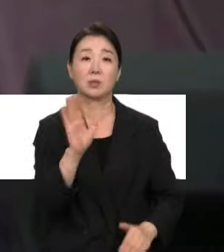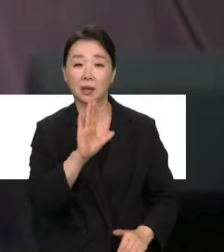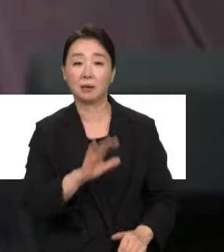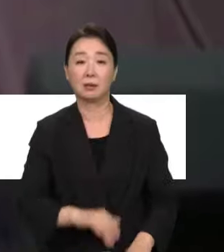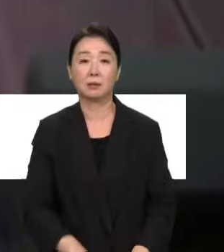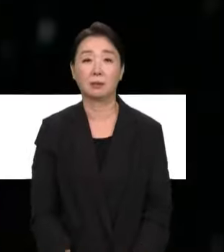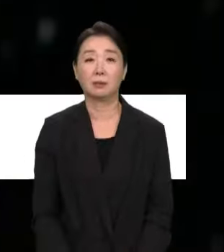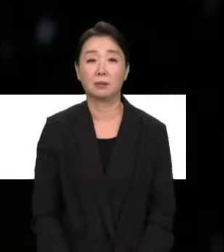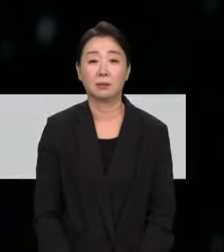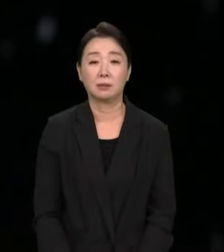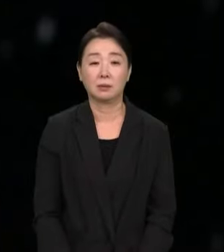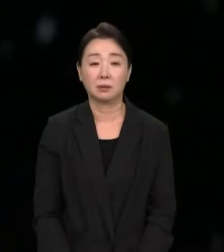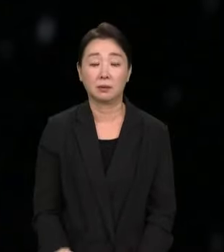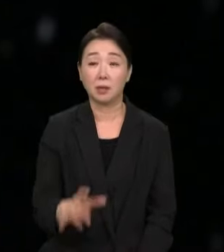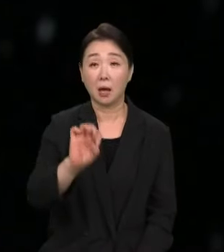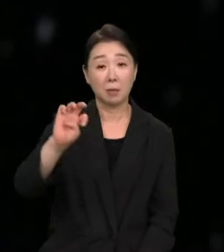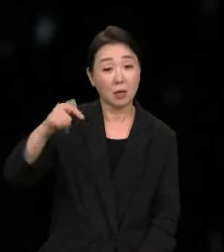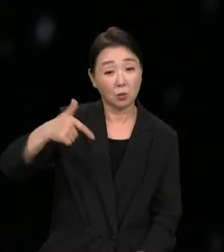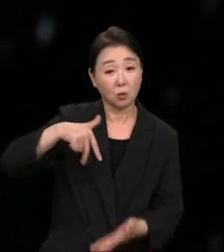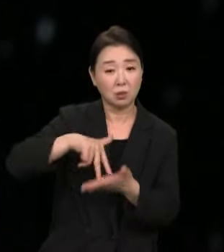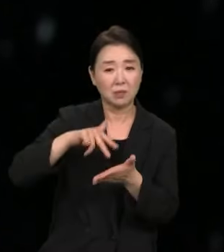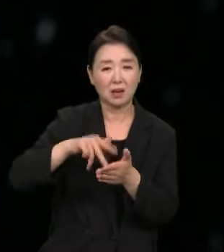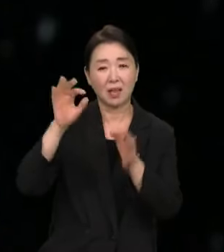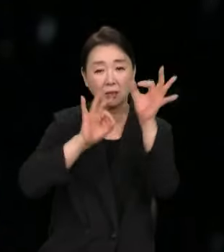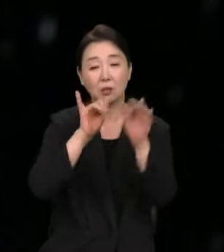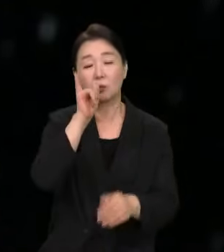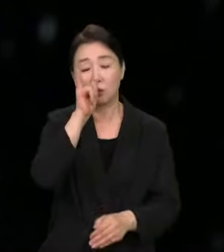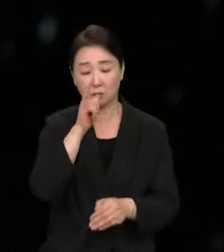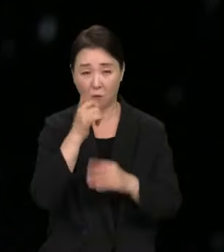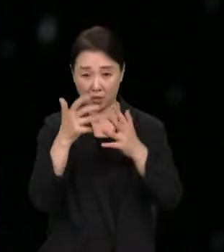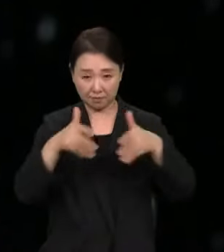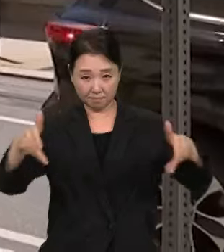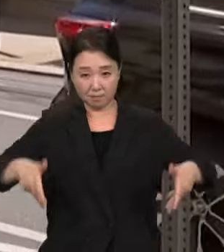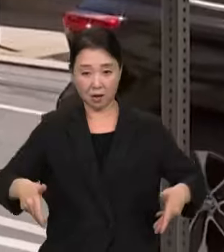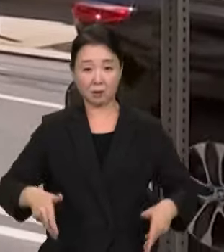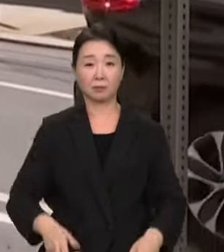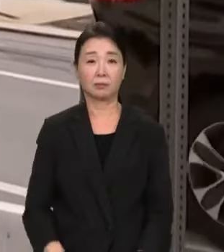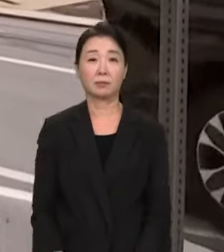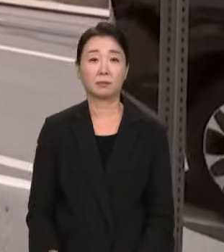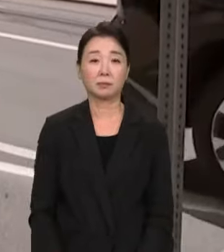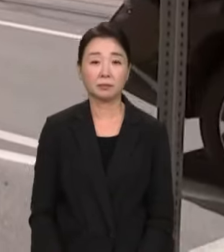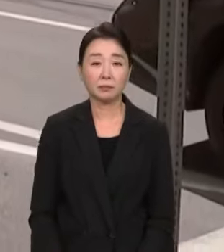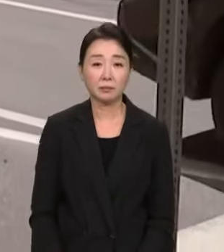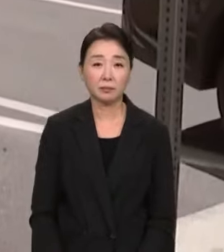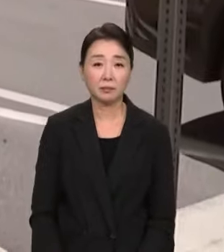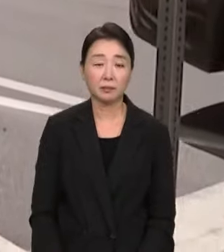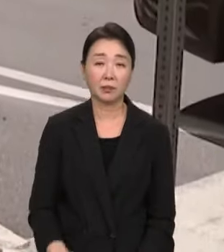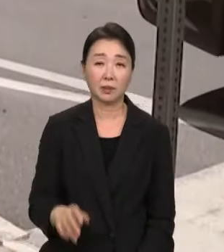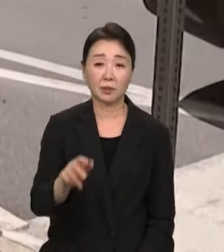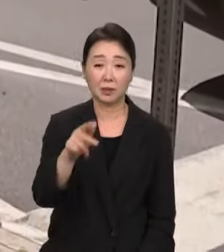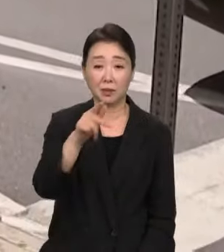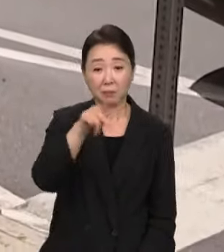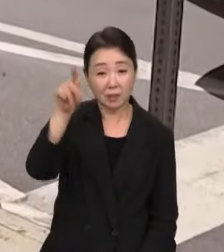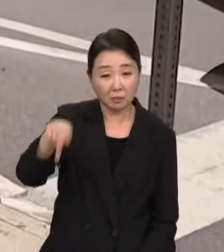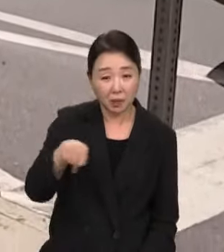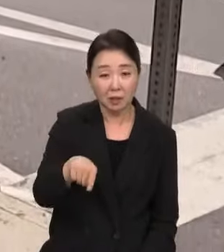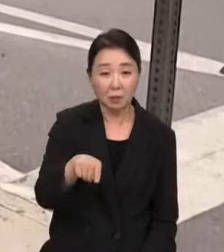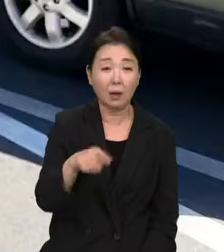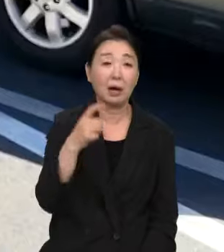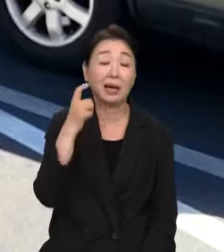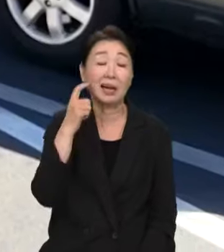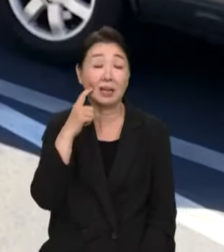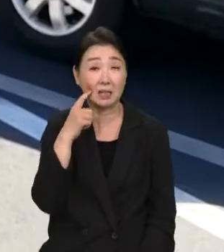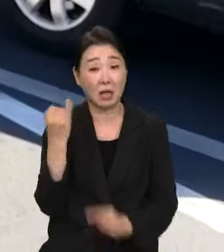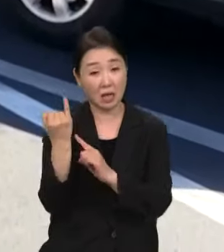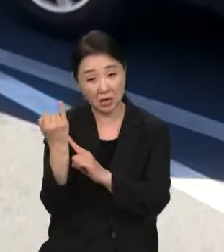이유에서입니다. 아마존 측은 오류일 뿐이라며 선을 그었습니다. 최대 경합주 펜실베이니아엔 가짜 해리스가